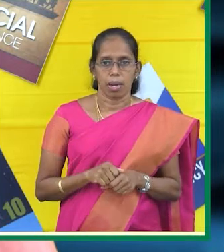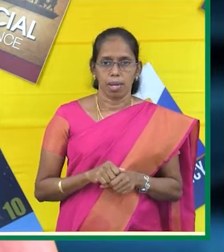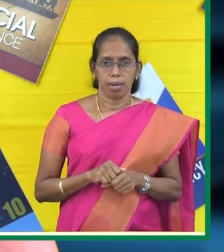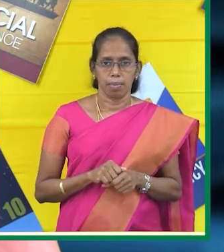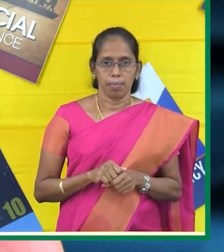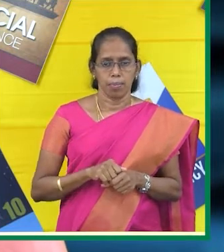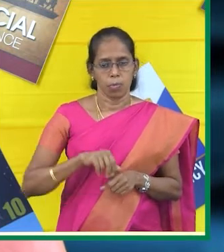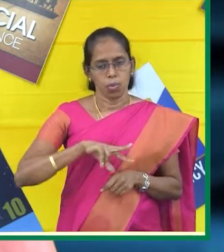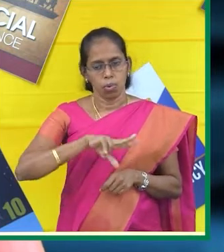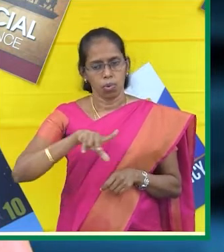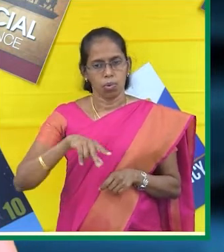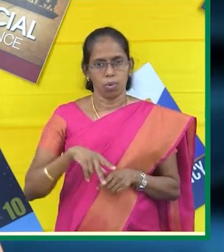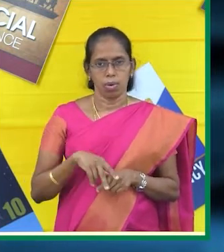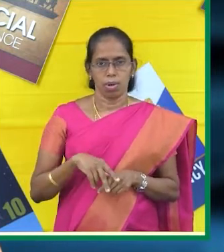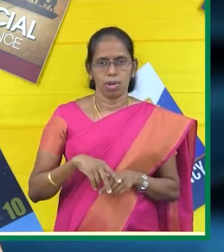எல்லாம்